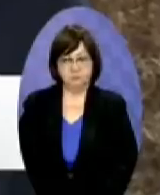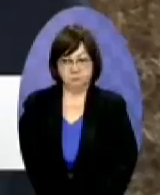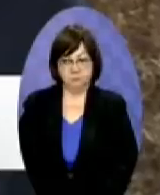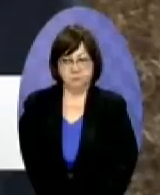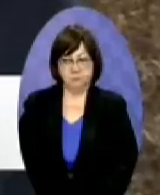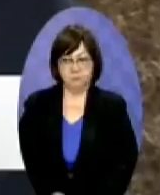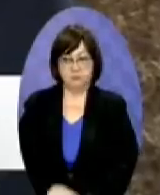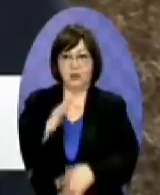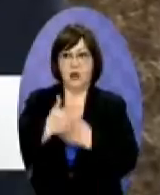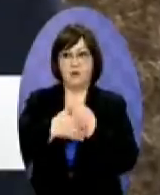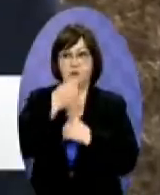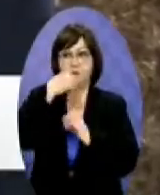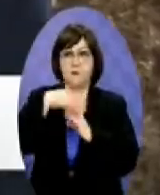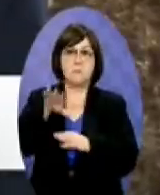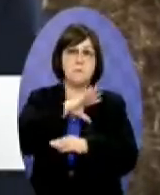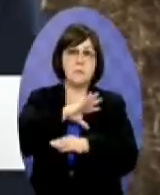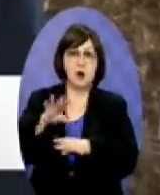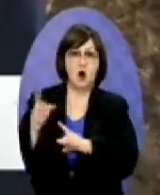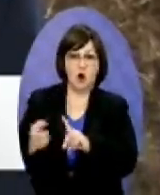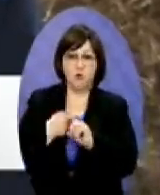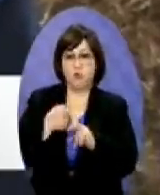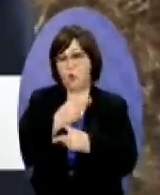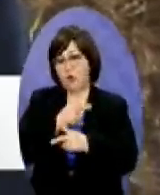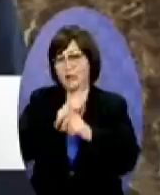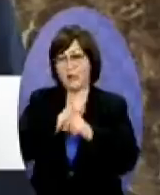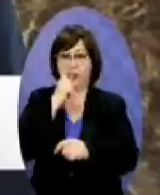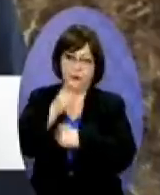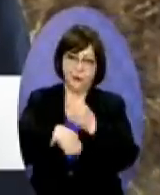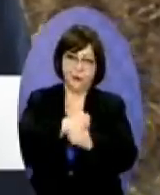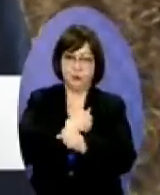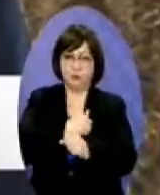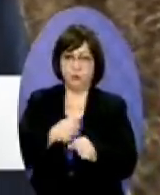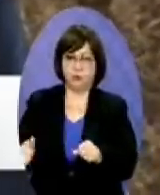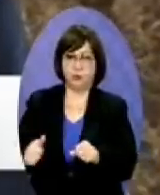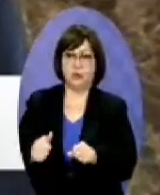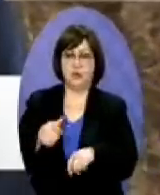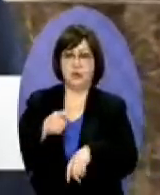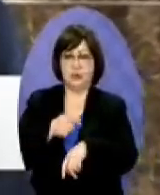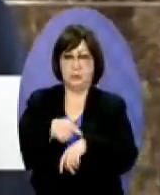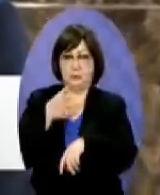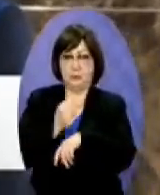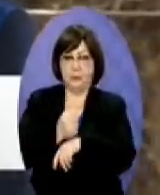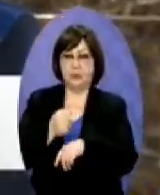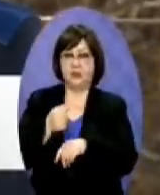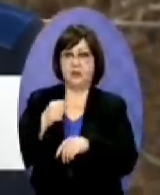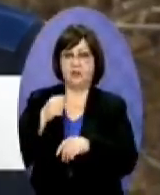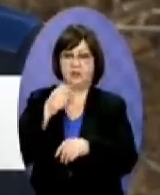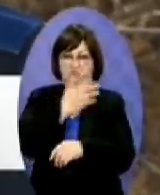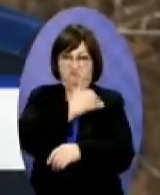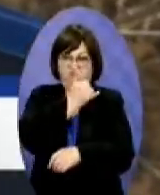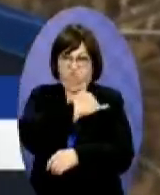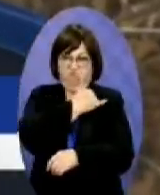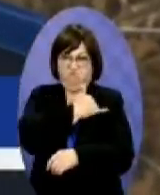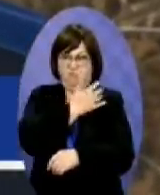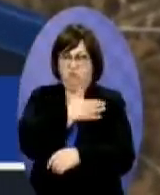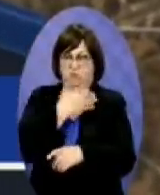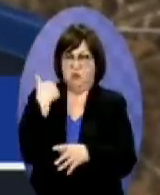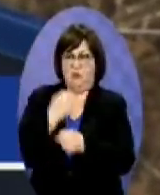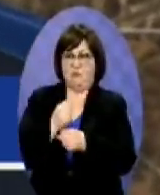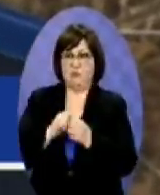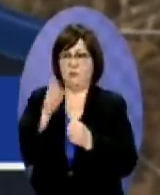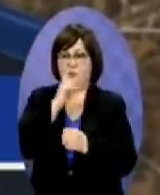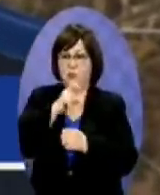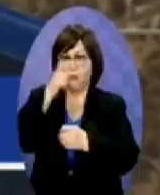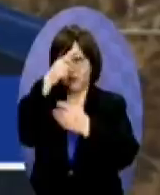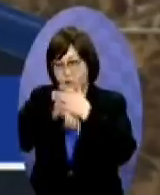За авилахлаа тэмцэх газар маань бол холбогдох хууль заасан дагуу жил бүр тогтоосон хугацаанд албан тушаалтнуудын хөрөн орлогын мэдүүлгийг авч хин шалгалт хийж